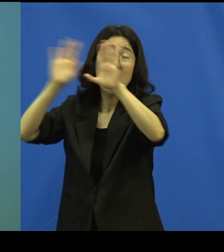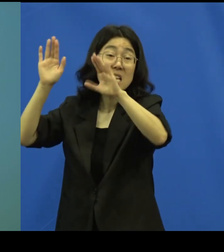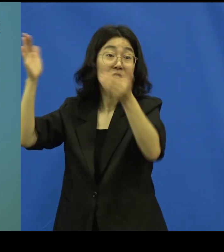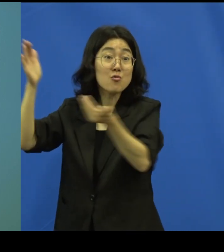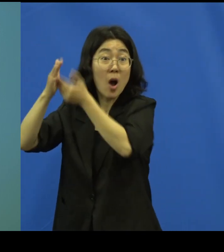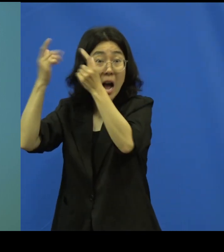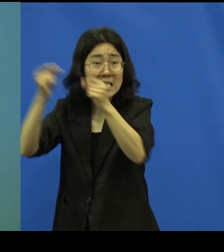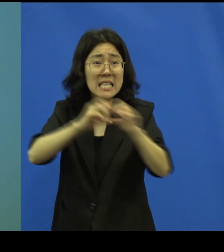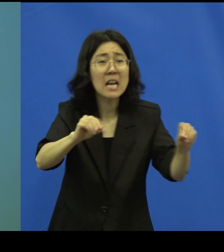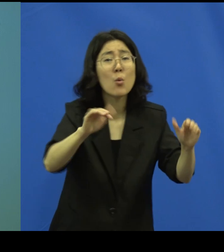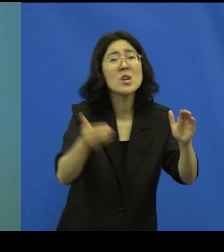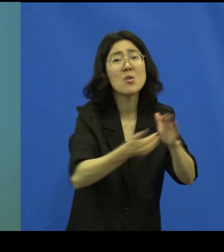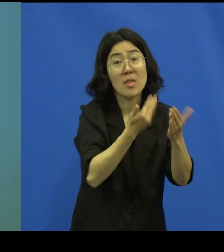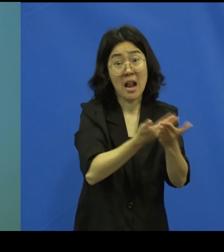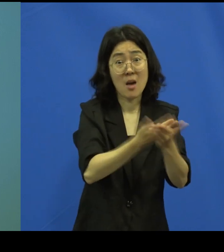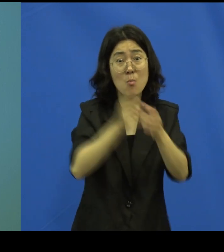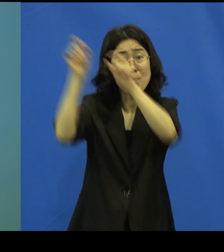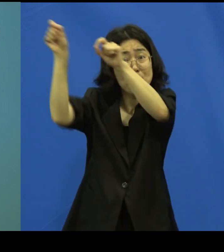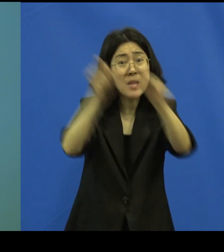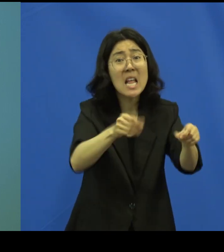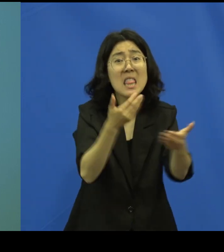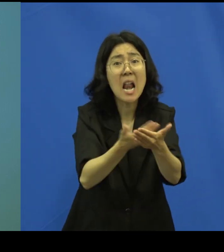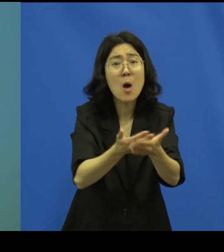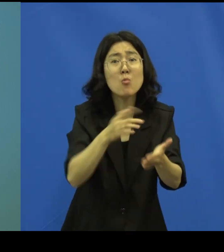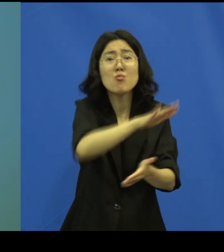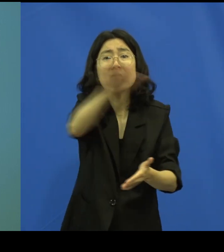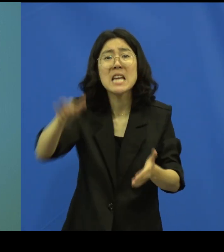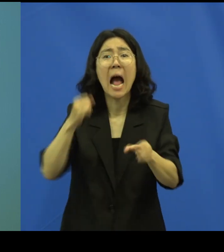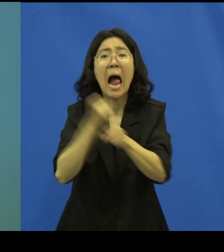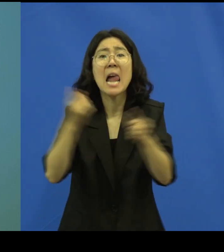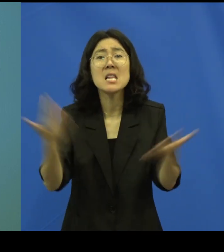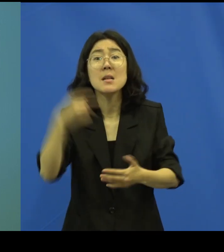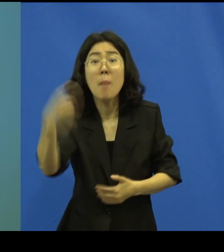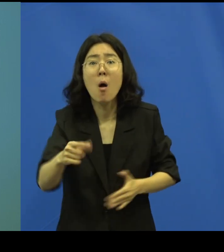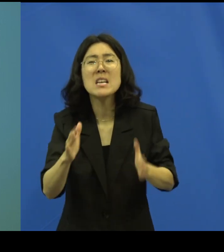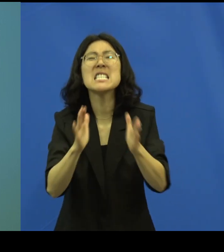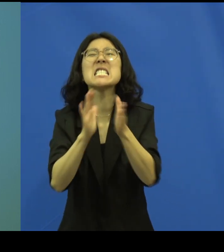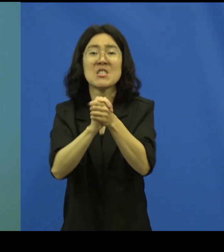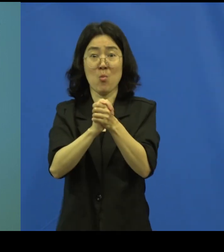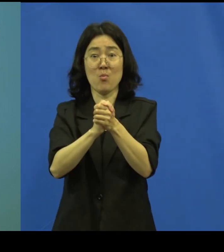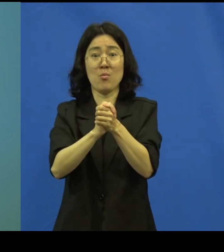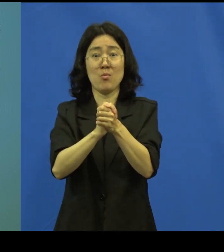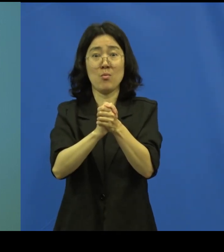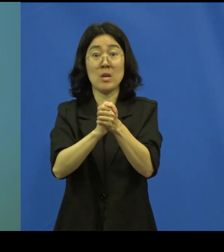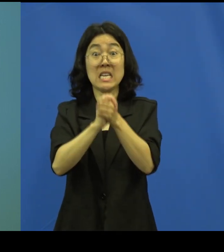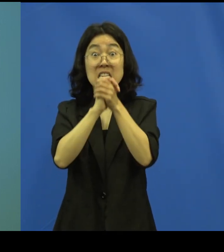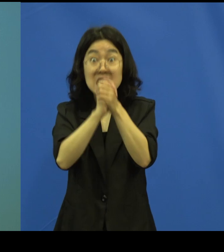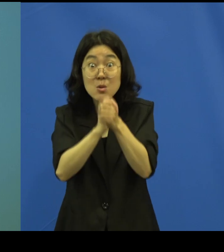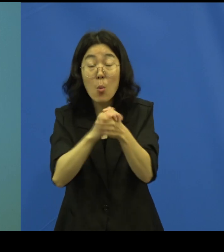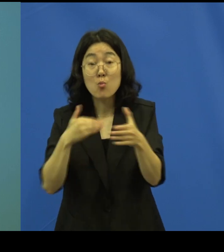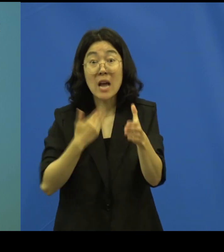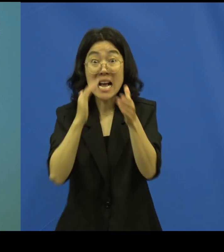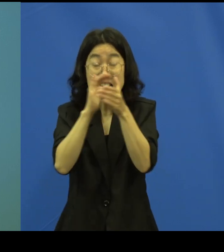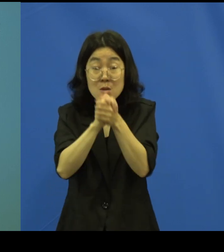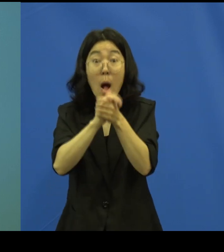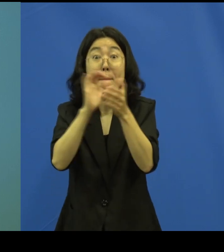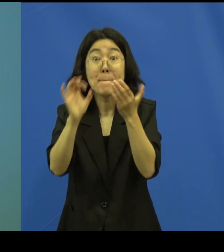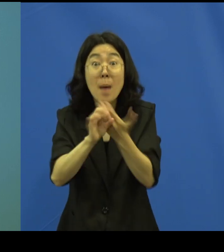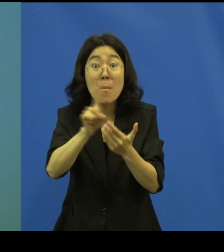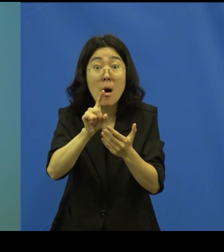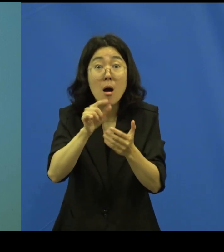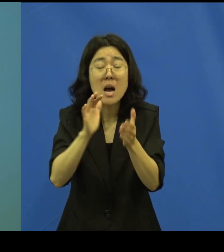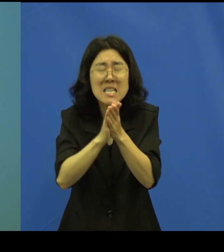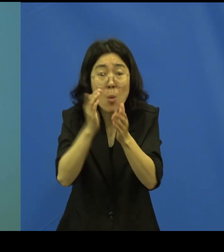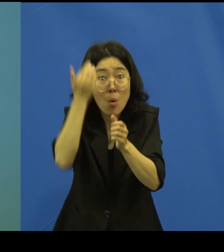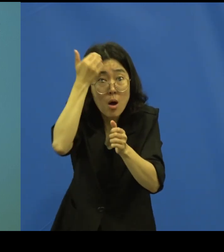자, 당시 로마와 유대 권력자들이 예수를 십자가에 몰아서 못 박게